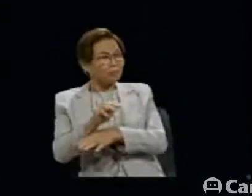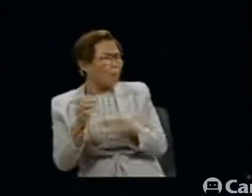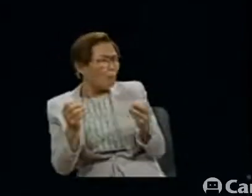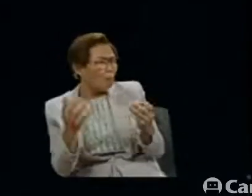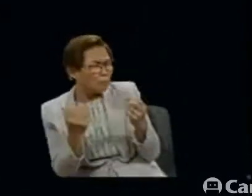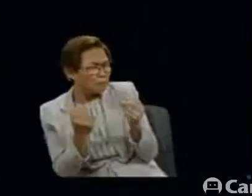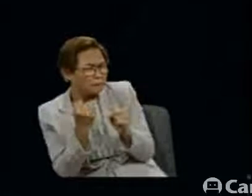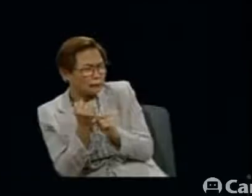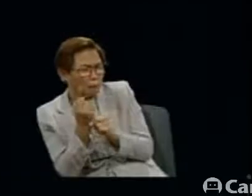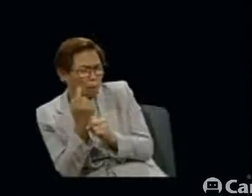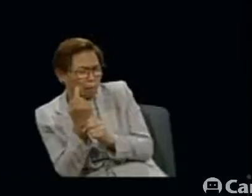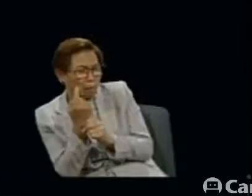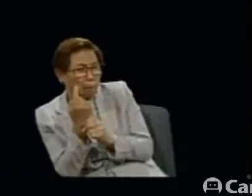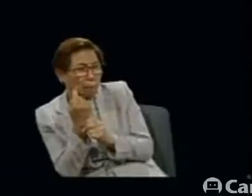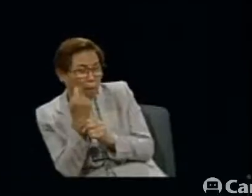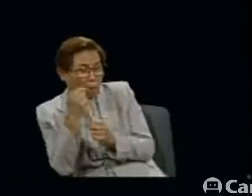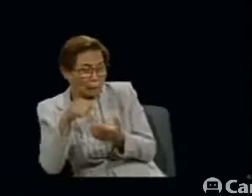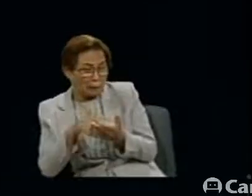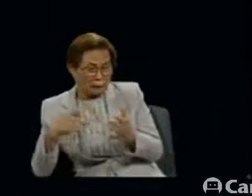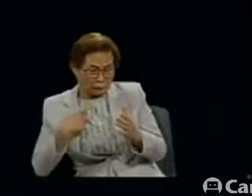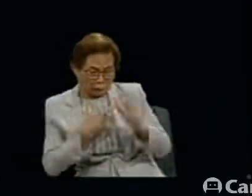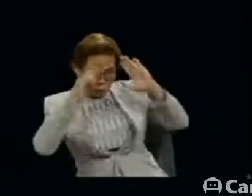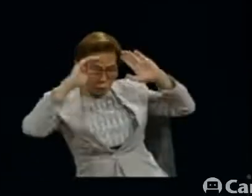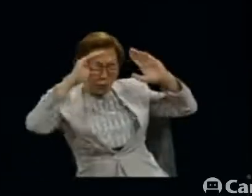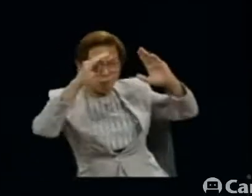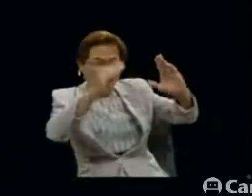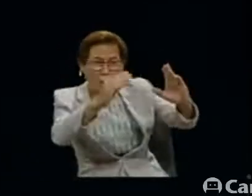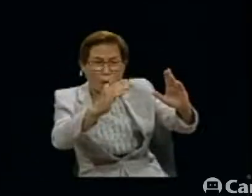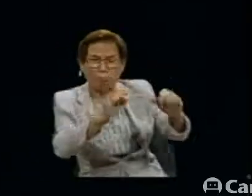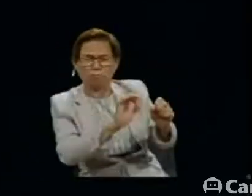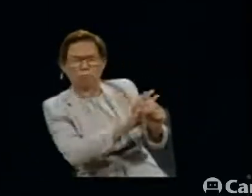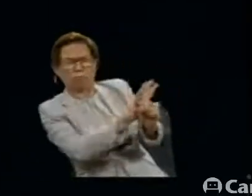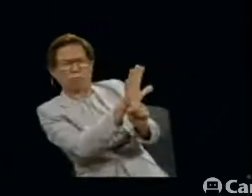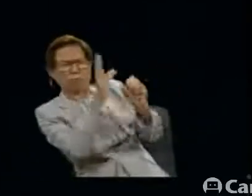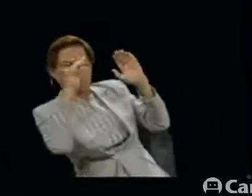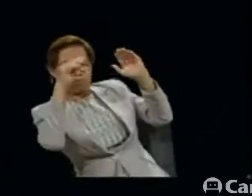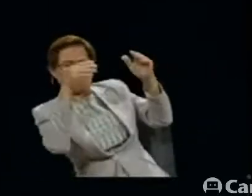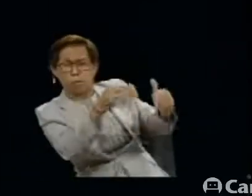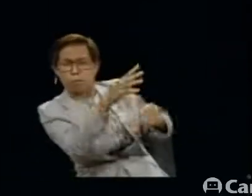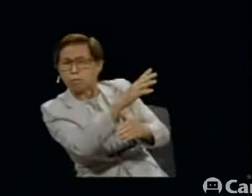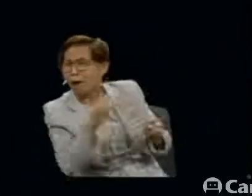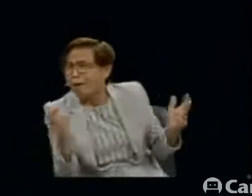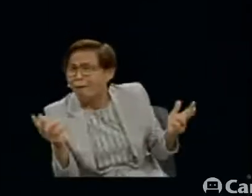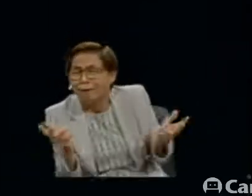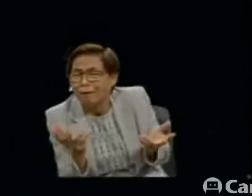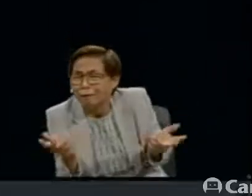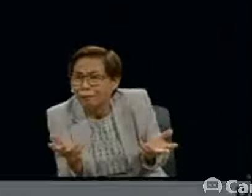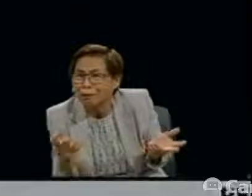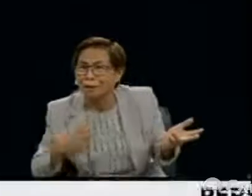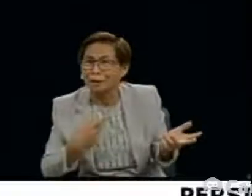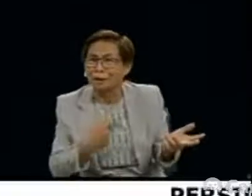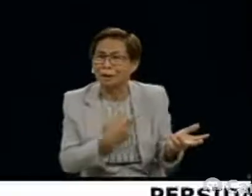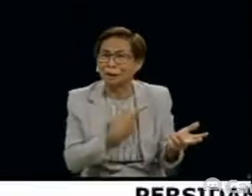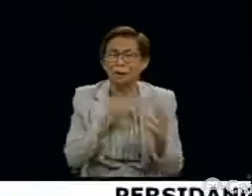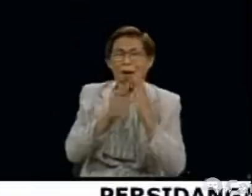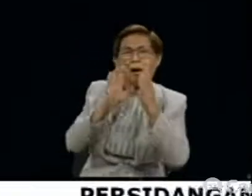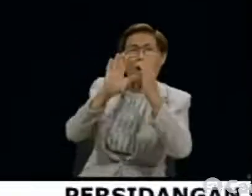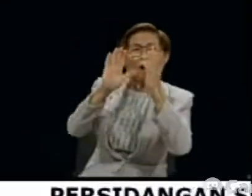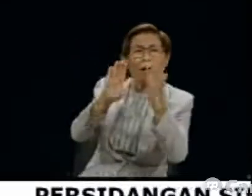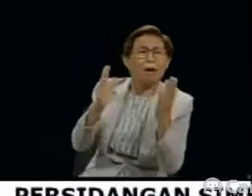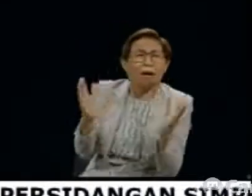tahun terdekat ini kita banyak memberikan fokus kepada komik 19 dan bagaimana kita begitu mengharapkan